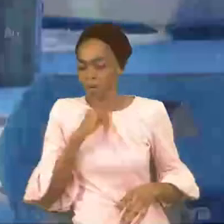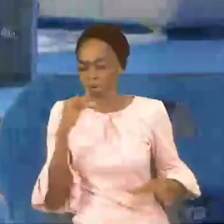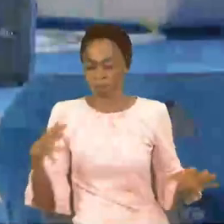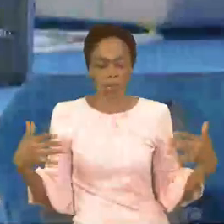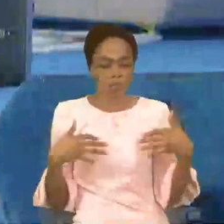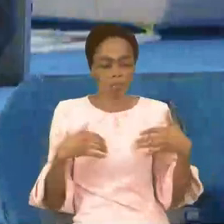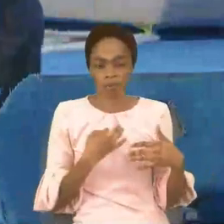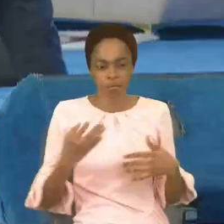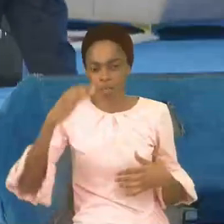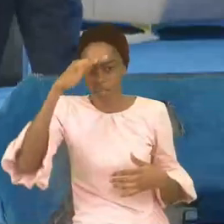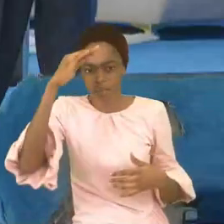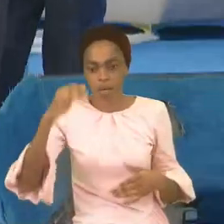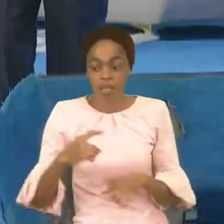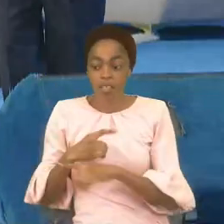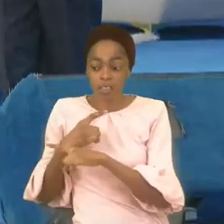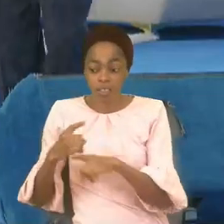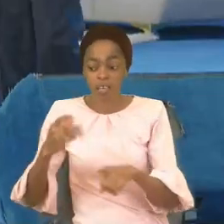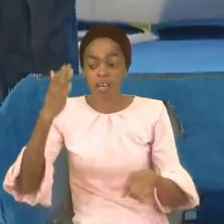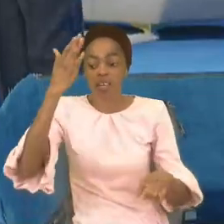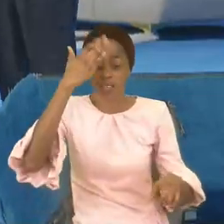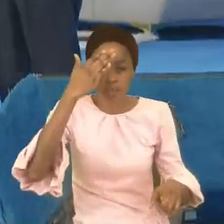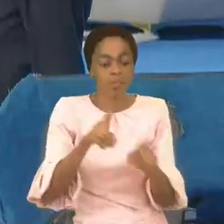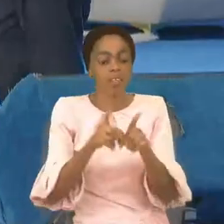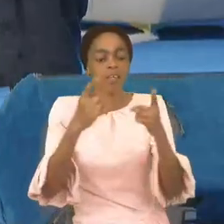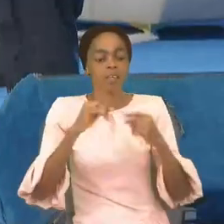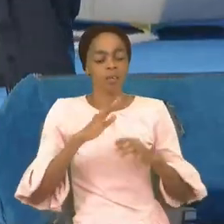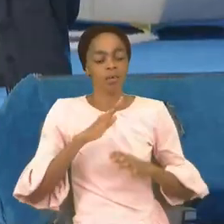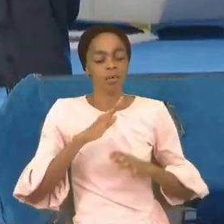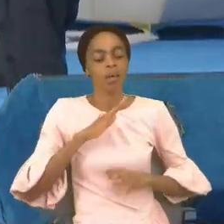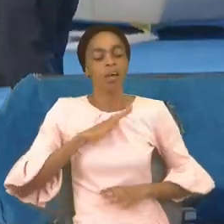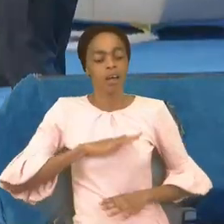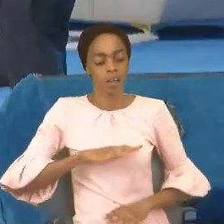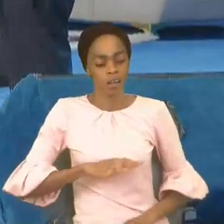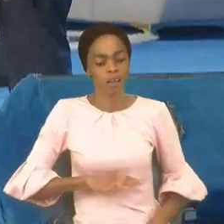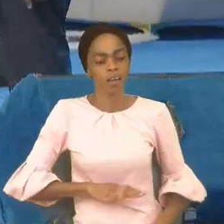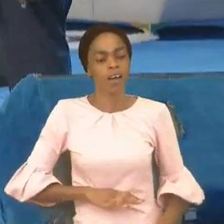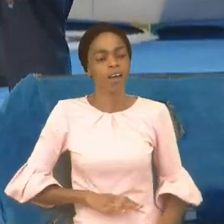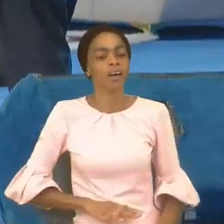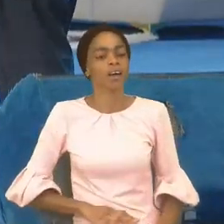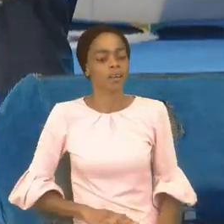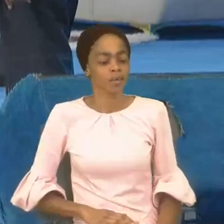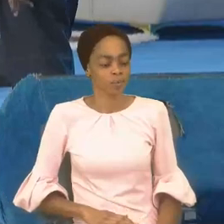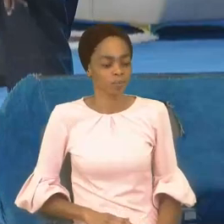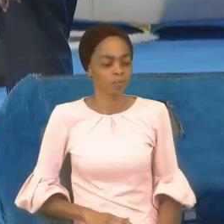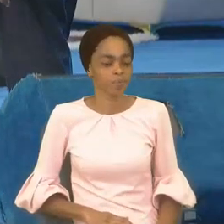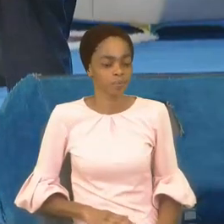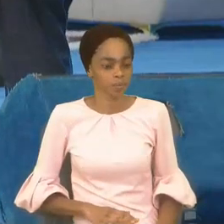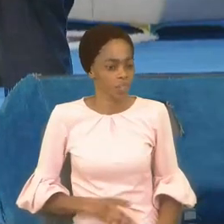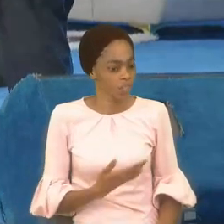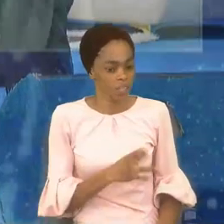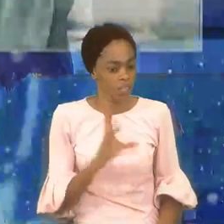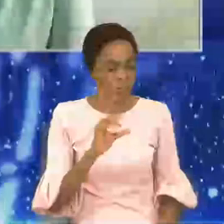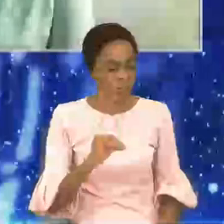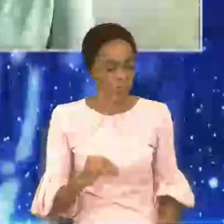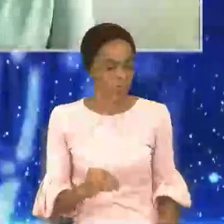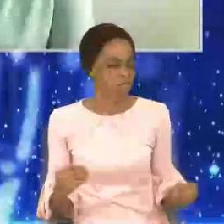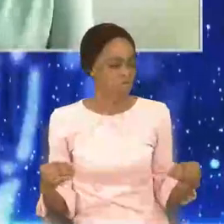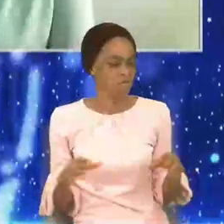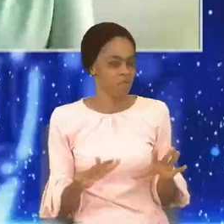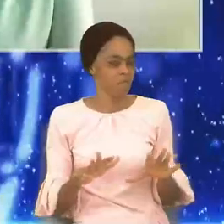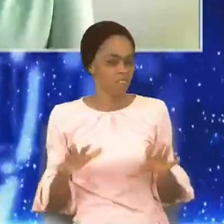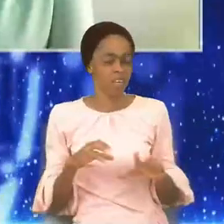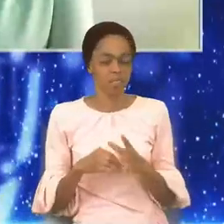dieu. Ils savaient, mais comme ils sont venus, ils étaient cool, ils étaient calmes. Il n'y avait pas de peur